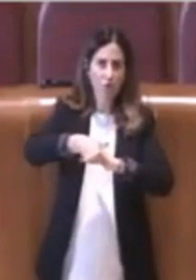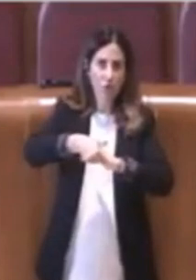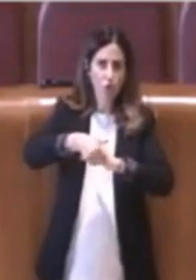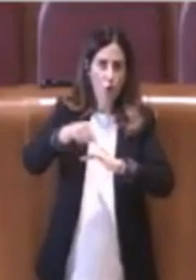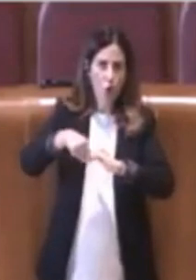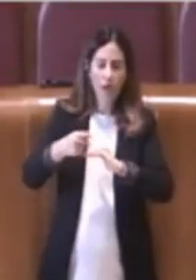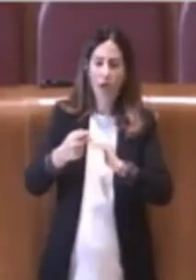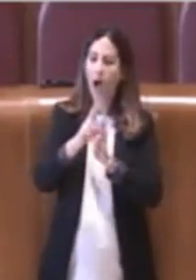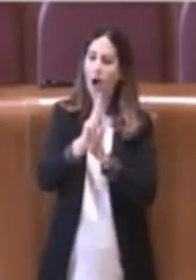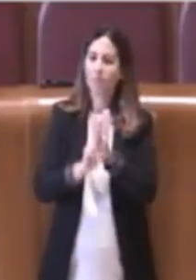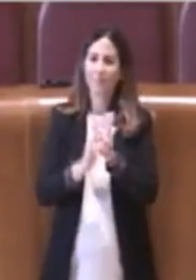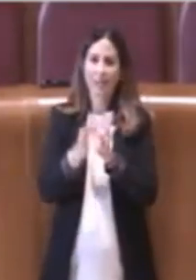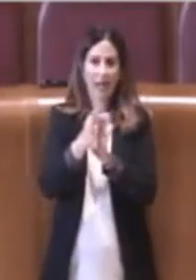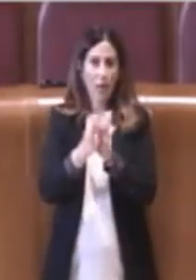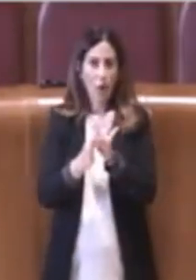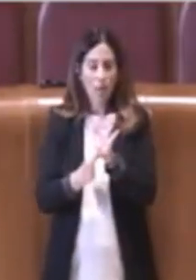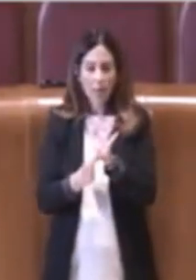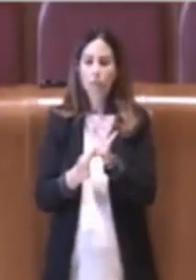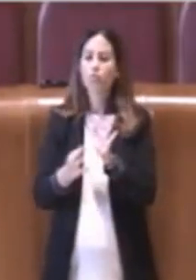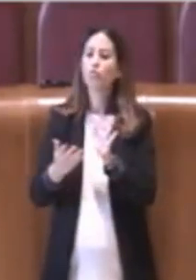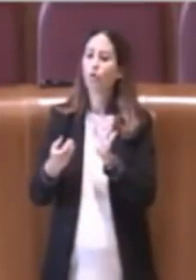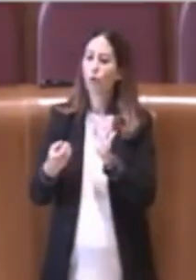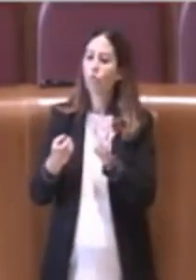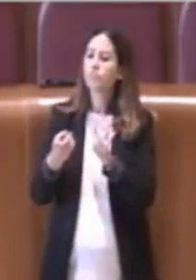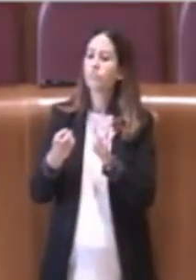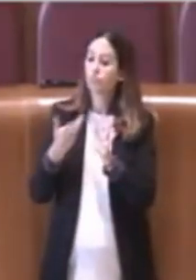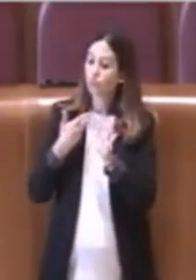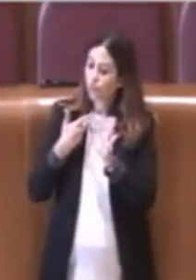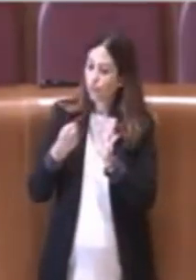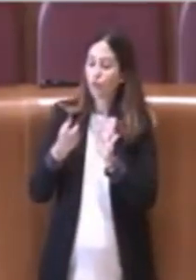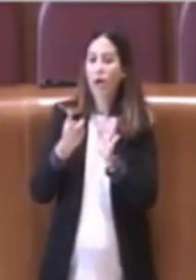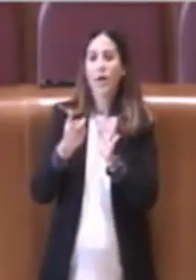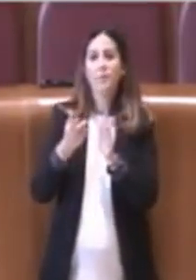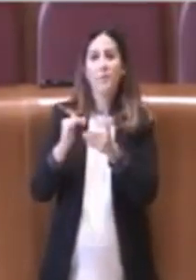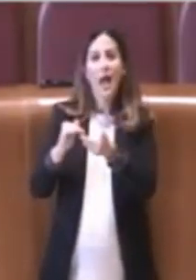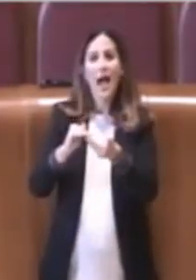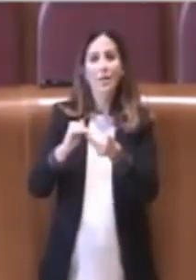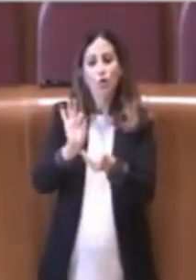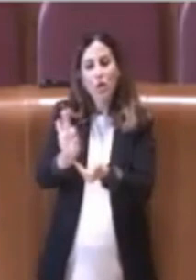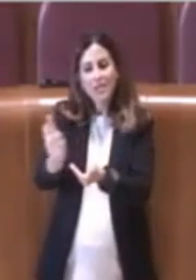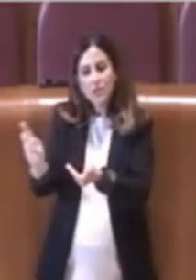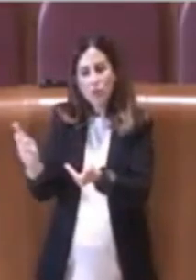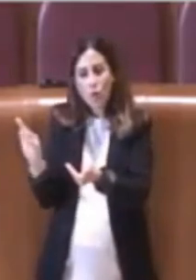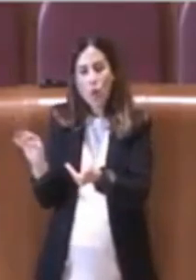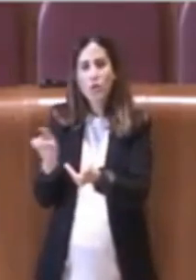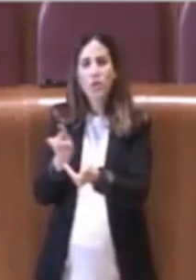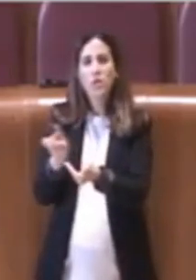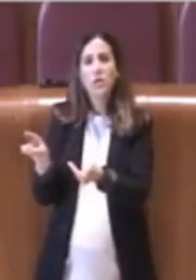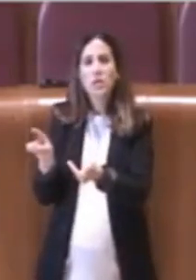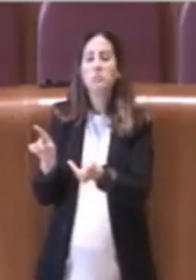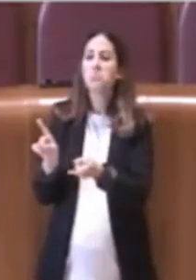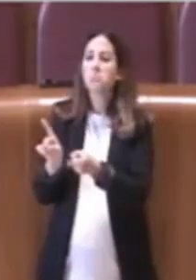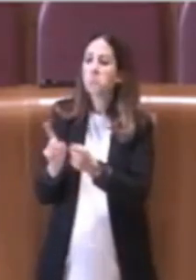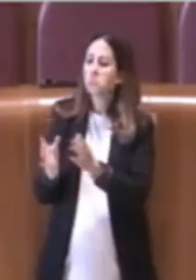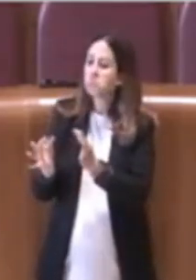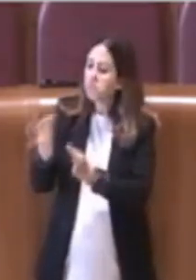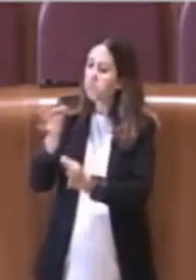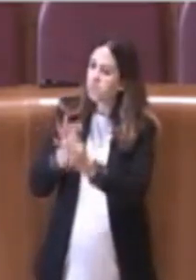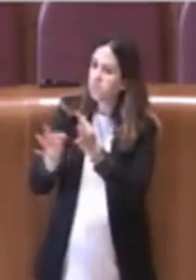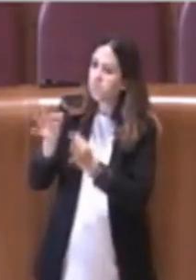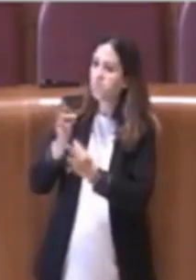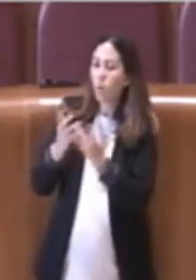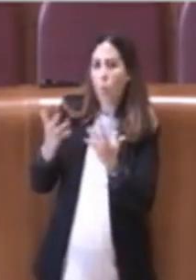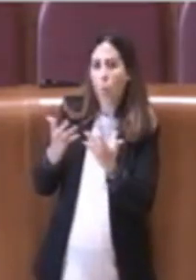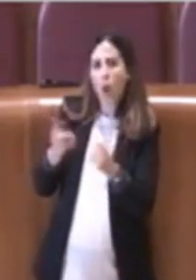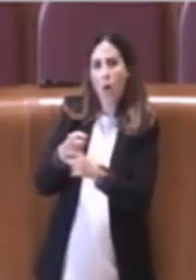alcune associazioni farci delle osservazioni in merito al alle regole che